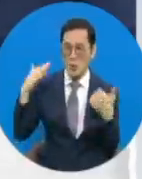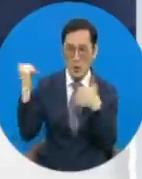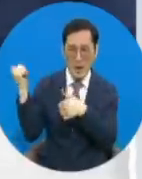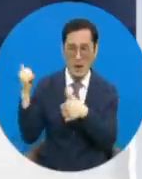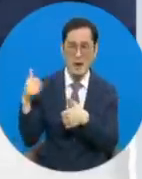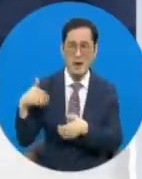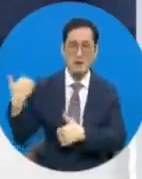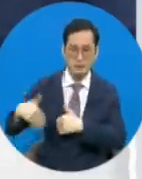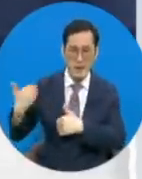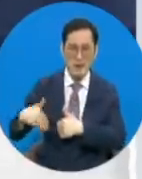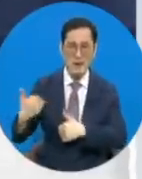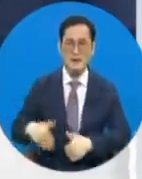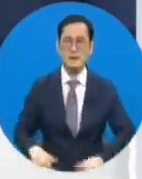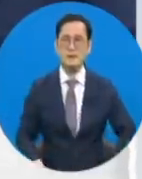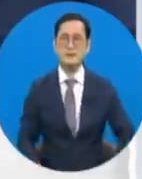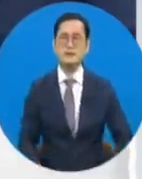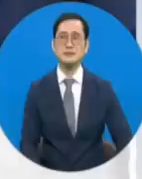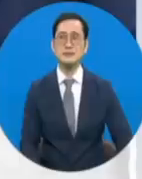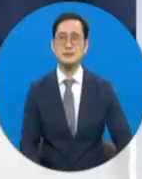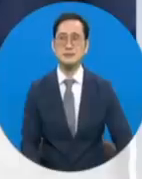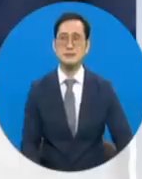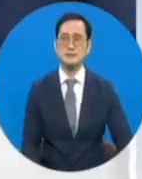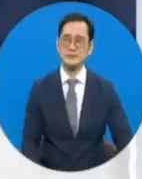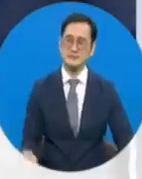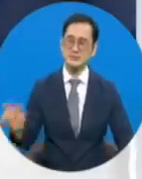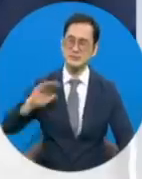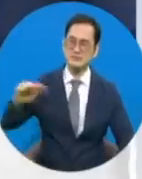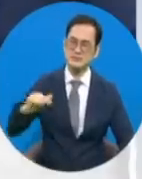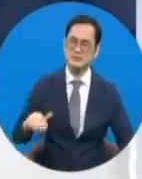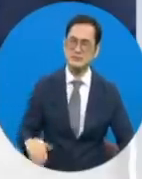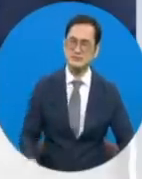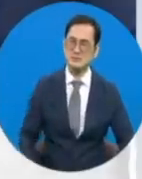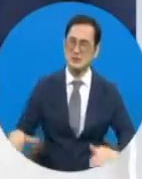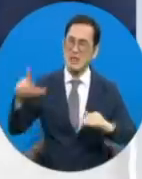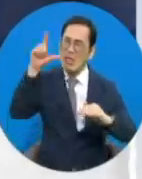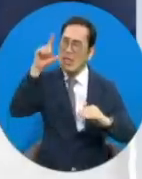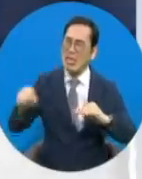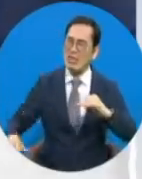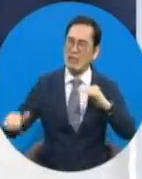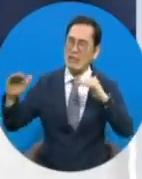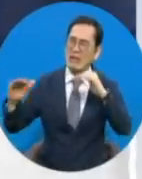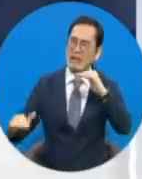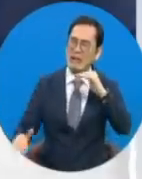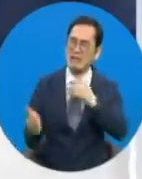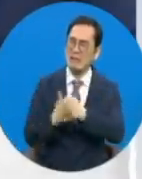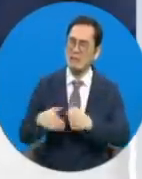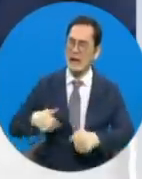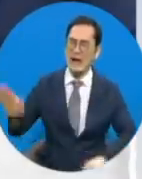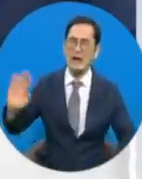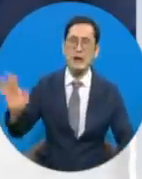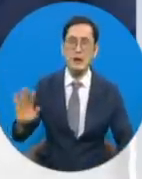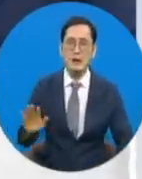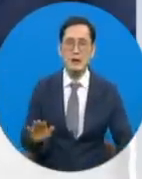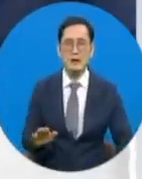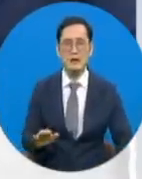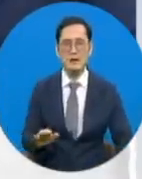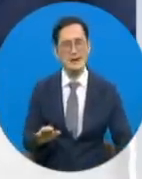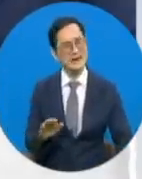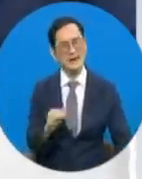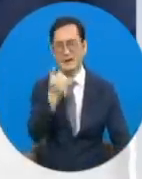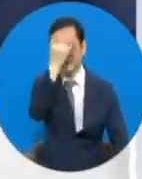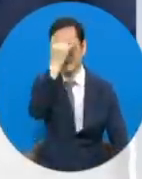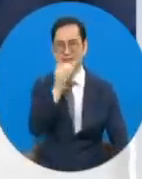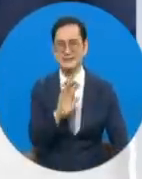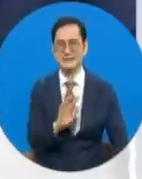와주셨으면 좋겠다라고 한 겁니다. 그런데 네. 여기서 너는 급이 안 되니까 나는 안 가겠다라고 이야기하기 좀 애매하지 않습니까? 왜냐하면 공동적으로 이거는